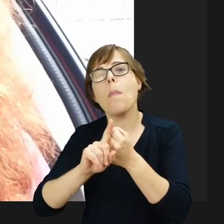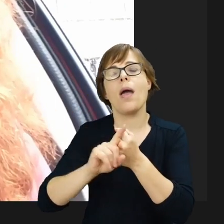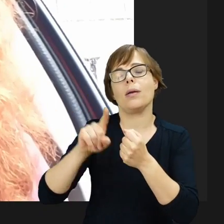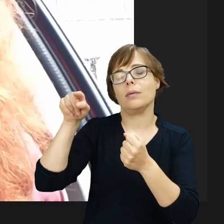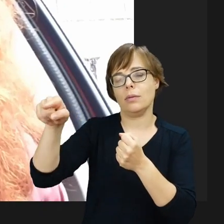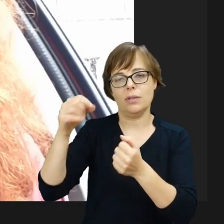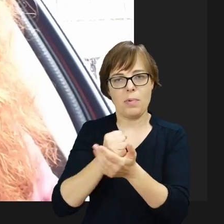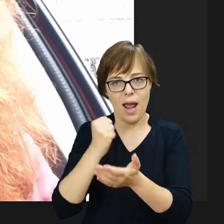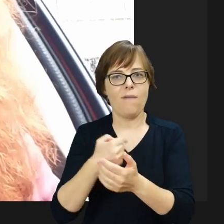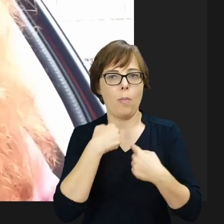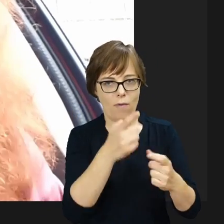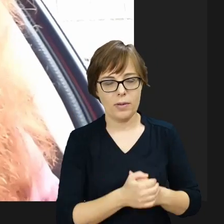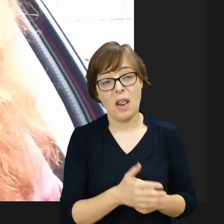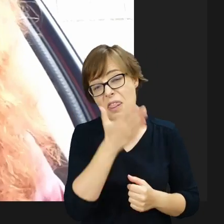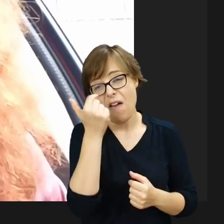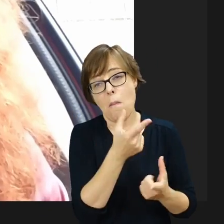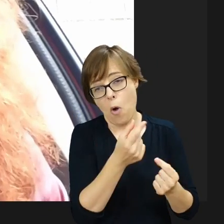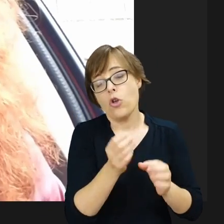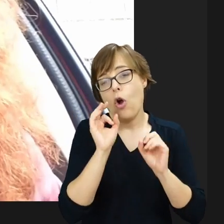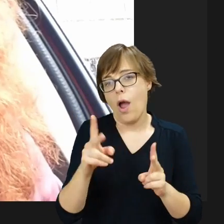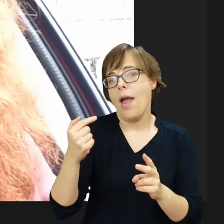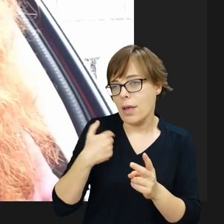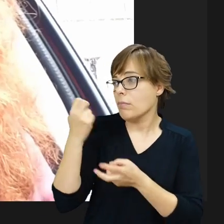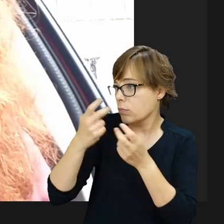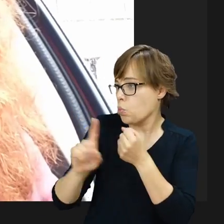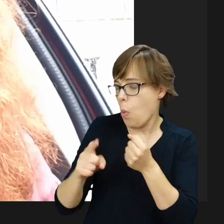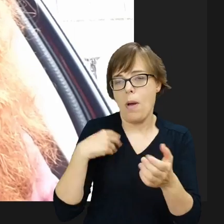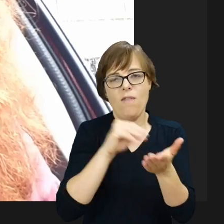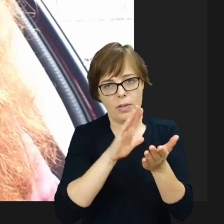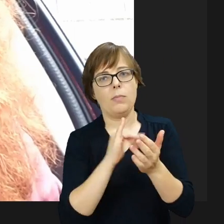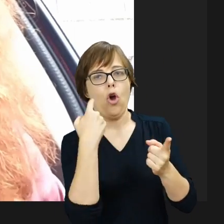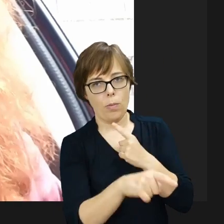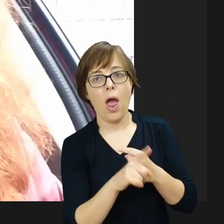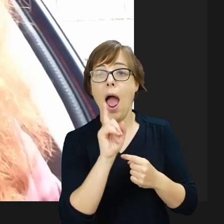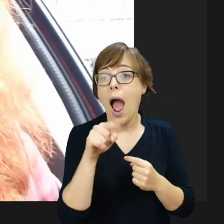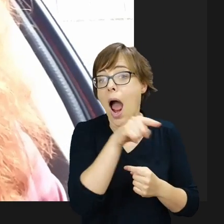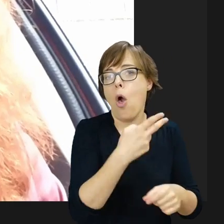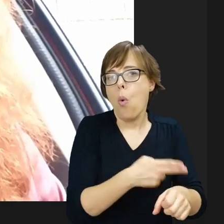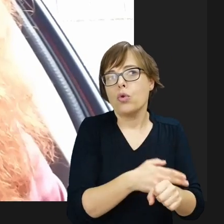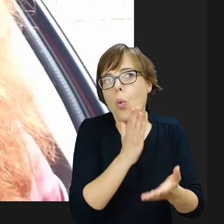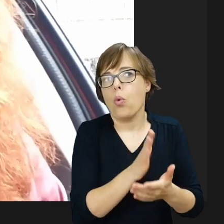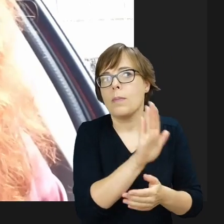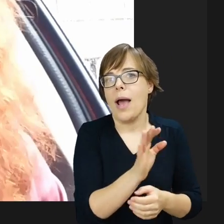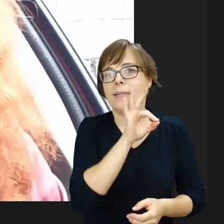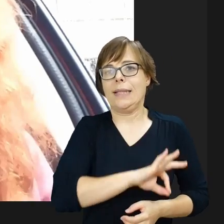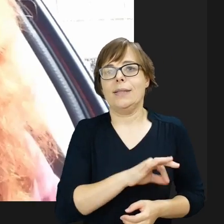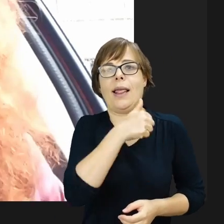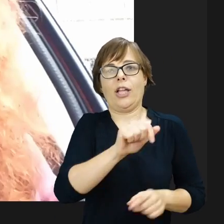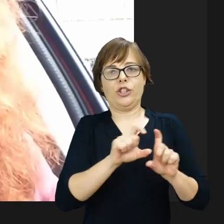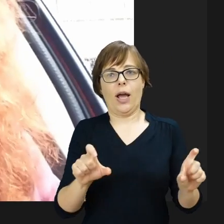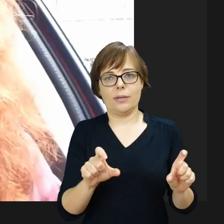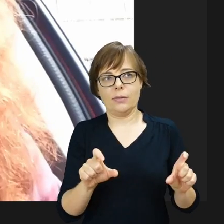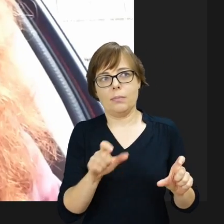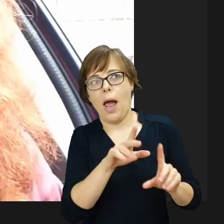już urząd zyskał tam tydzień czy więcej czasu. Dobrze, udzieliłam tej informacji.